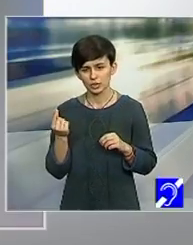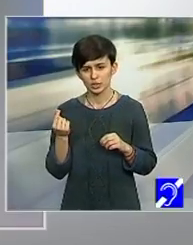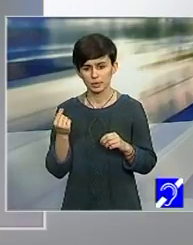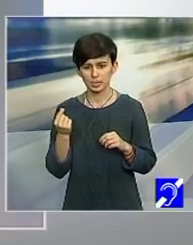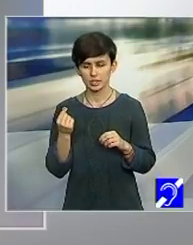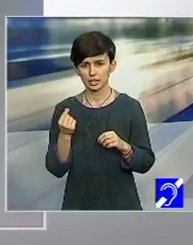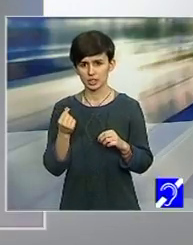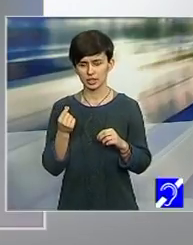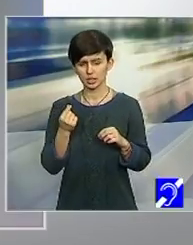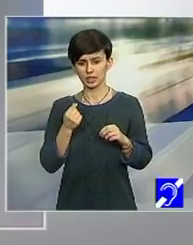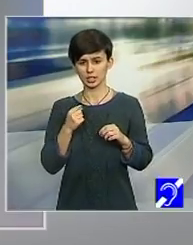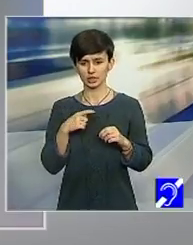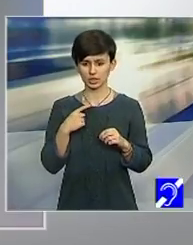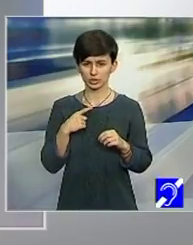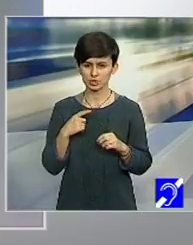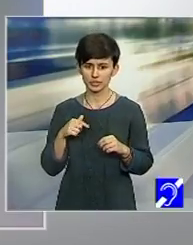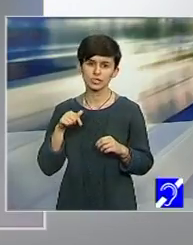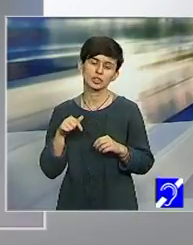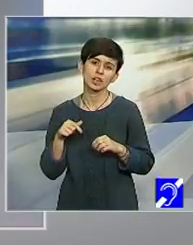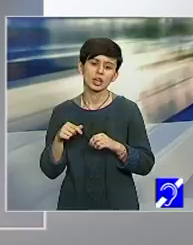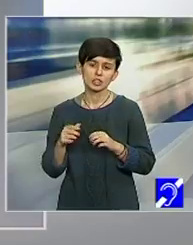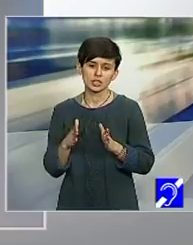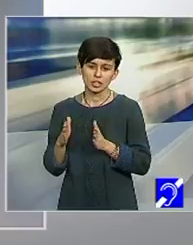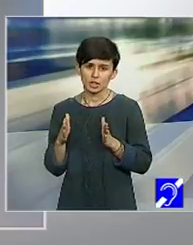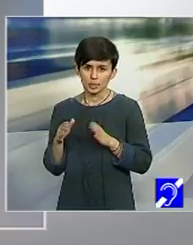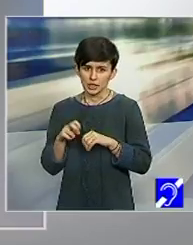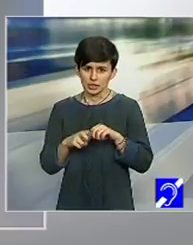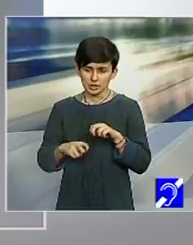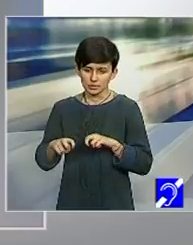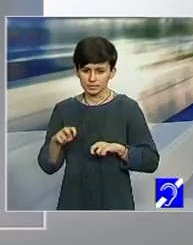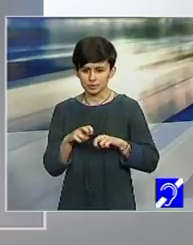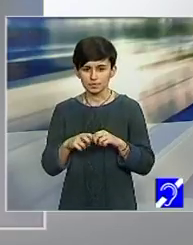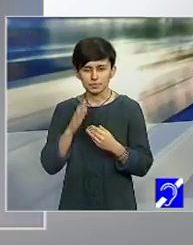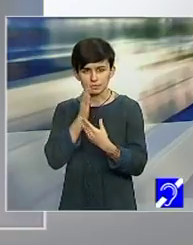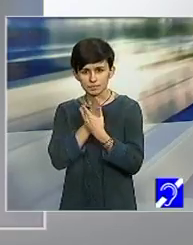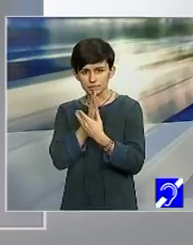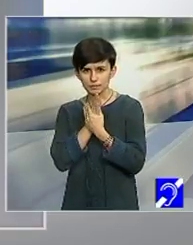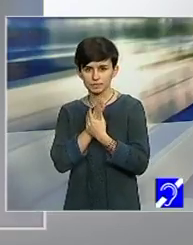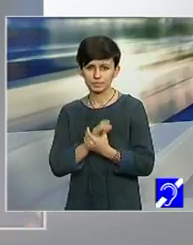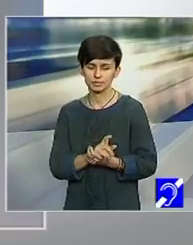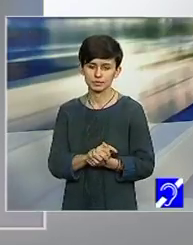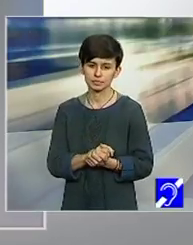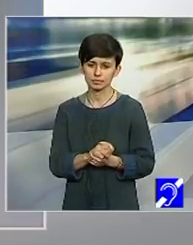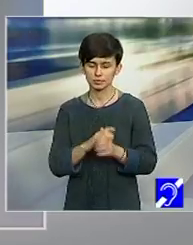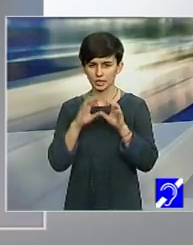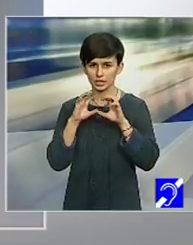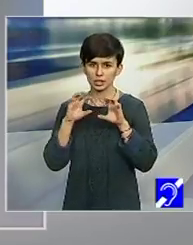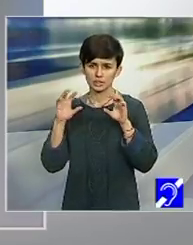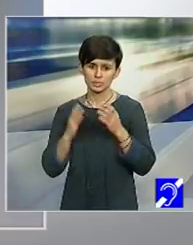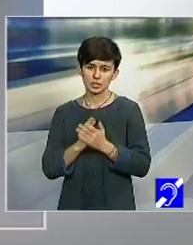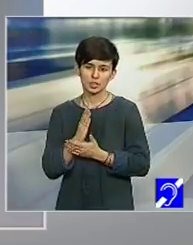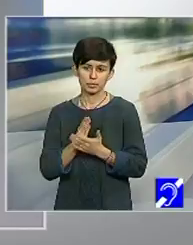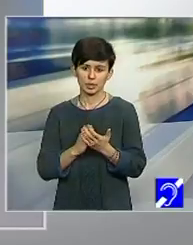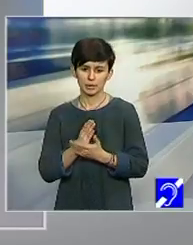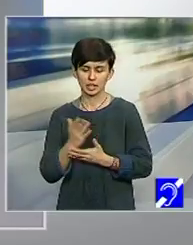fuziune, va exista și această componentă de cercetare și de arhivă. Dar în expoziția permanentă, adică ceea ce va